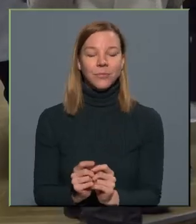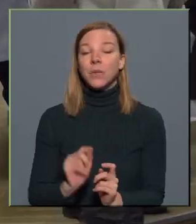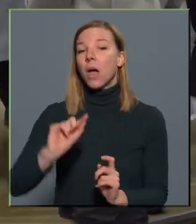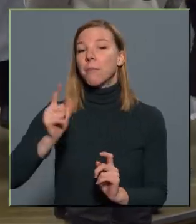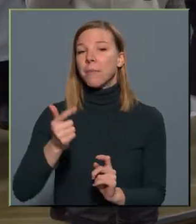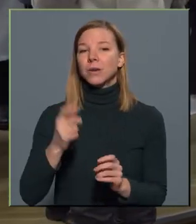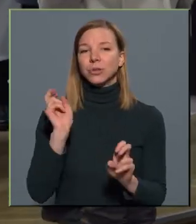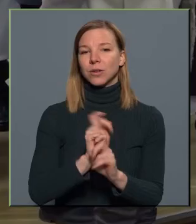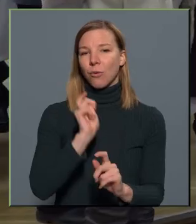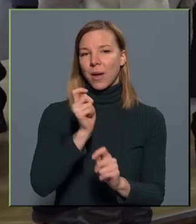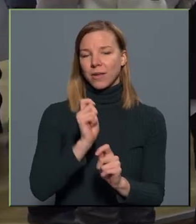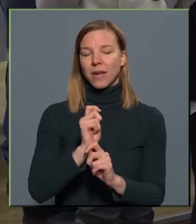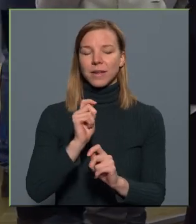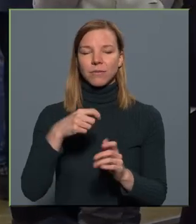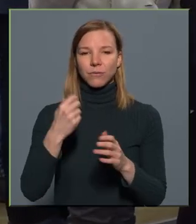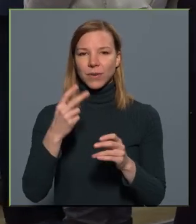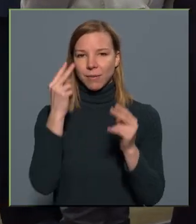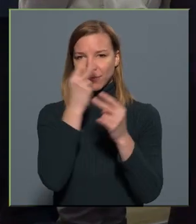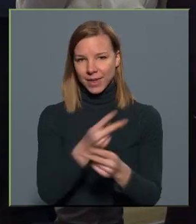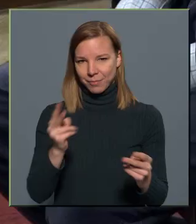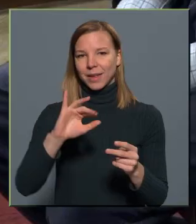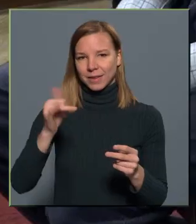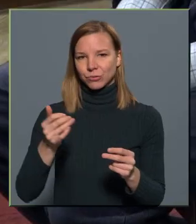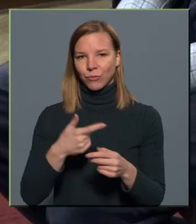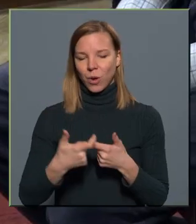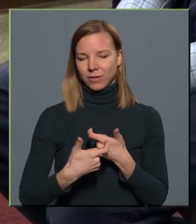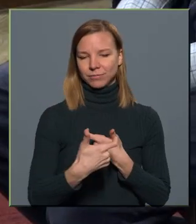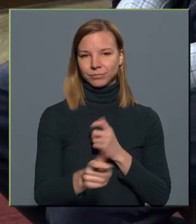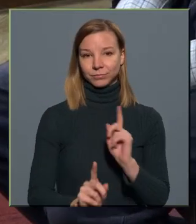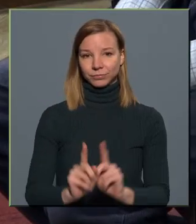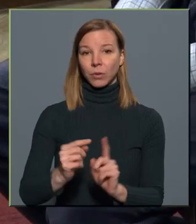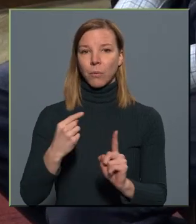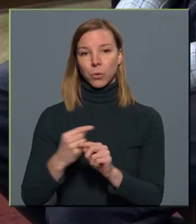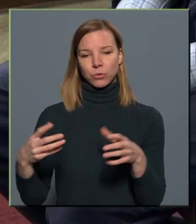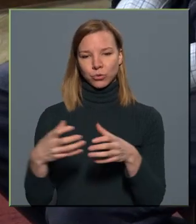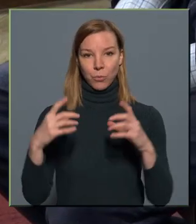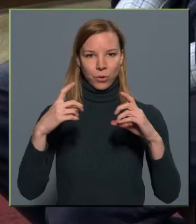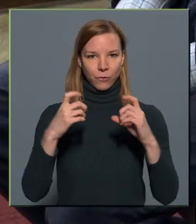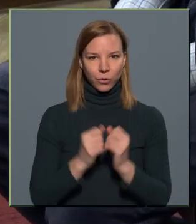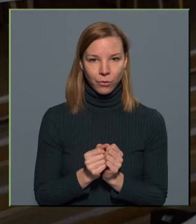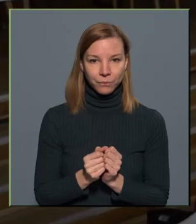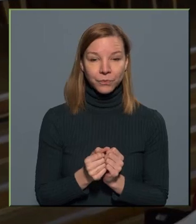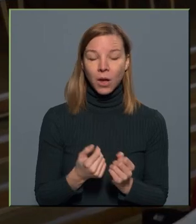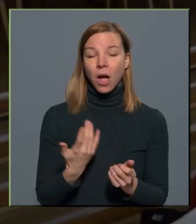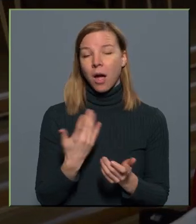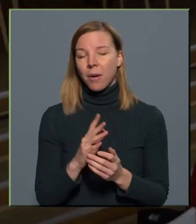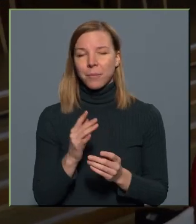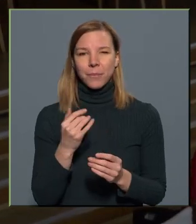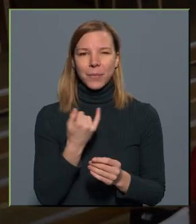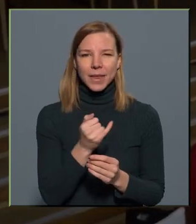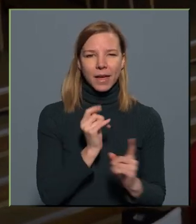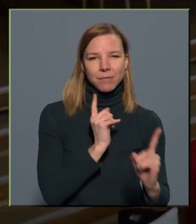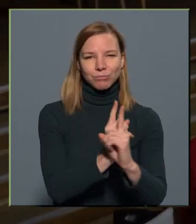A díjazottak persze csoportfotóra is gyülekeztek. Mi pedig, ha mindenkivel nem is sikerült beszélnünk, de